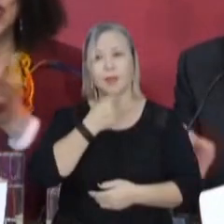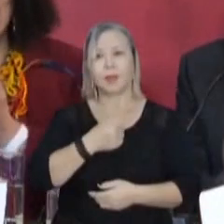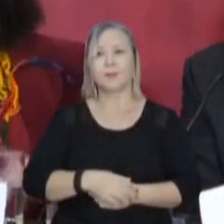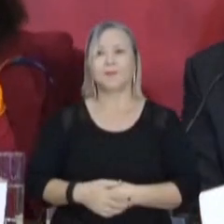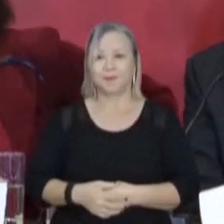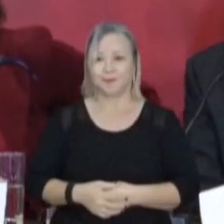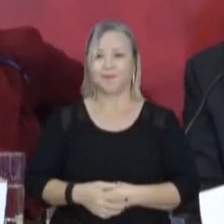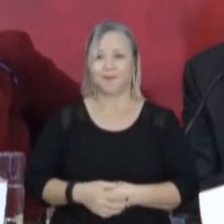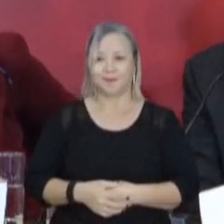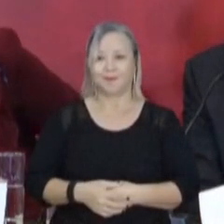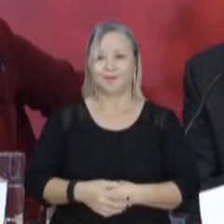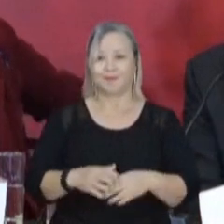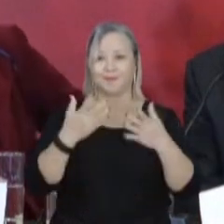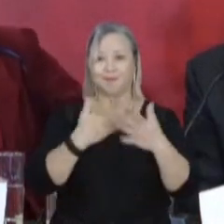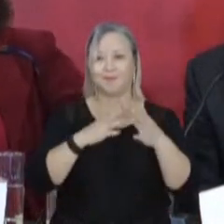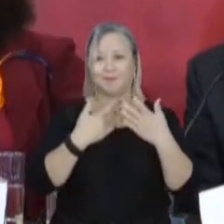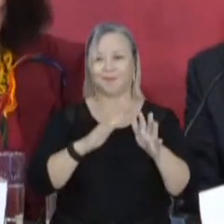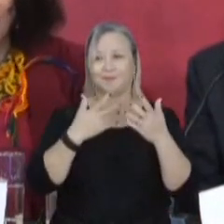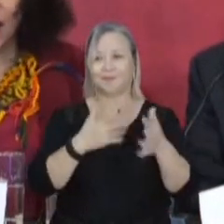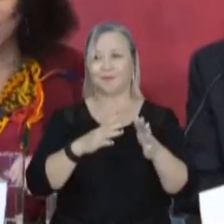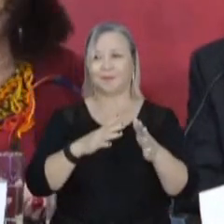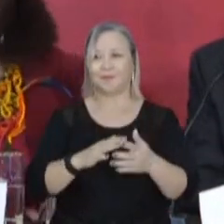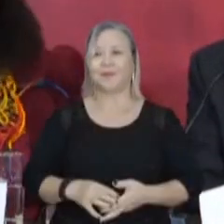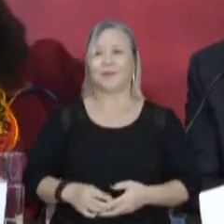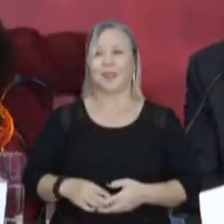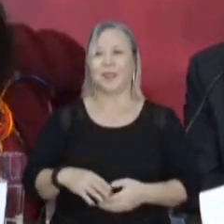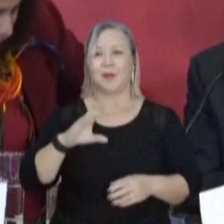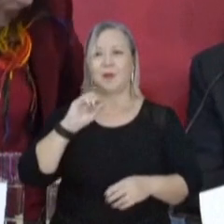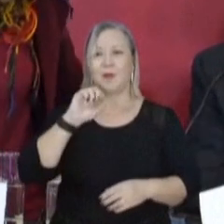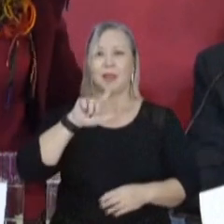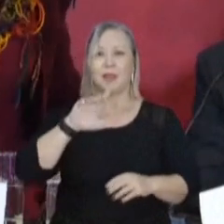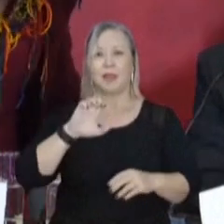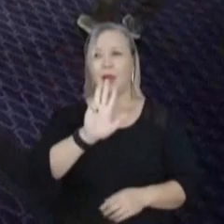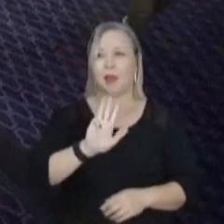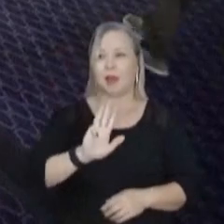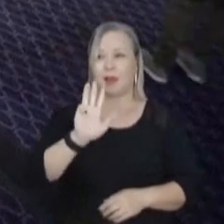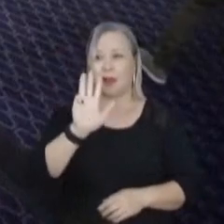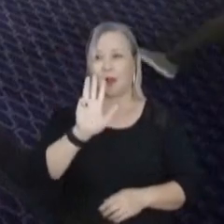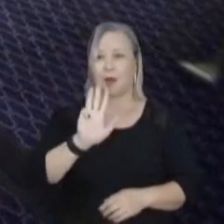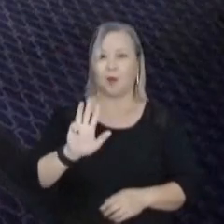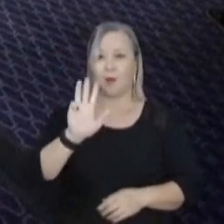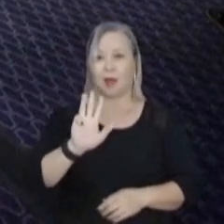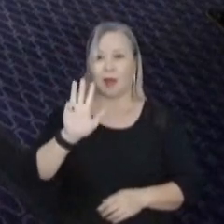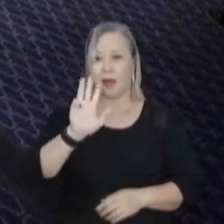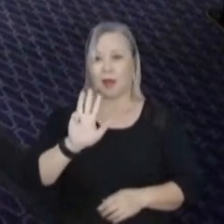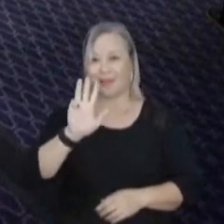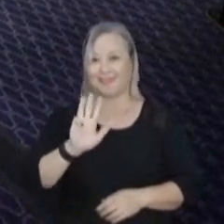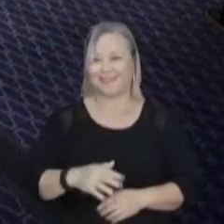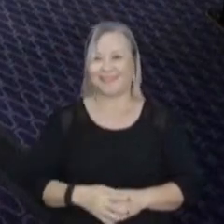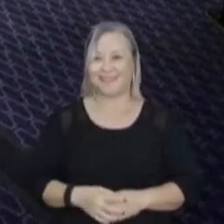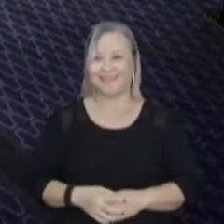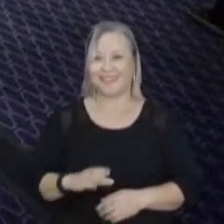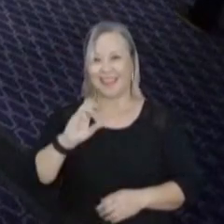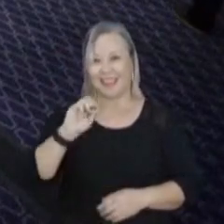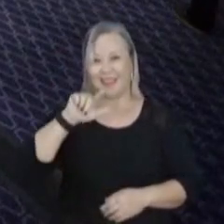в сан-паулу с лидерами 7 партий лула сформировал движении вместе за бразилию и в предвыборных опросах обходит болсонаро с большим